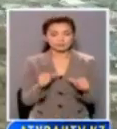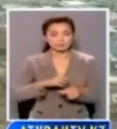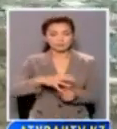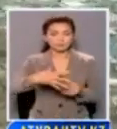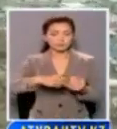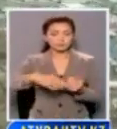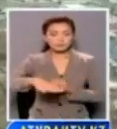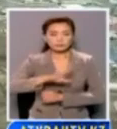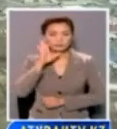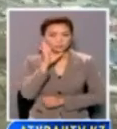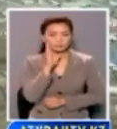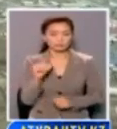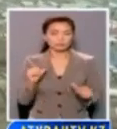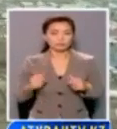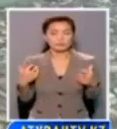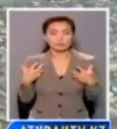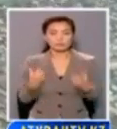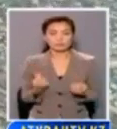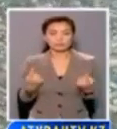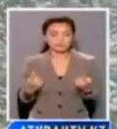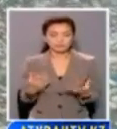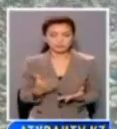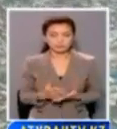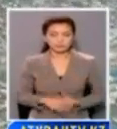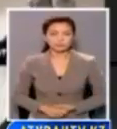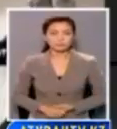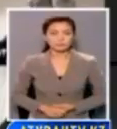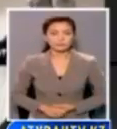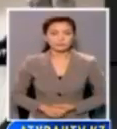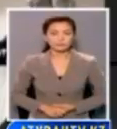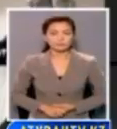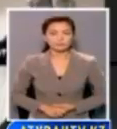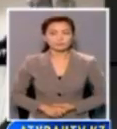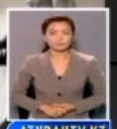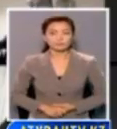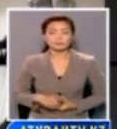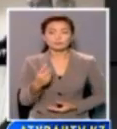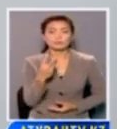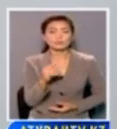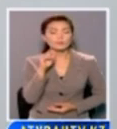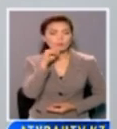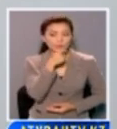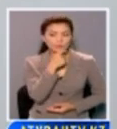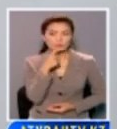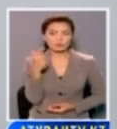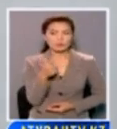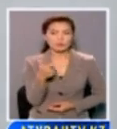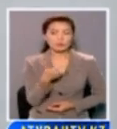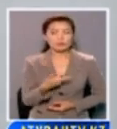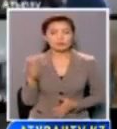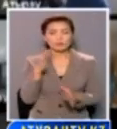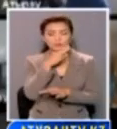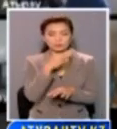топырақ пен суға, адам денсаулығына әсер етуде. Осыдан бірнеше күн бұрын экология, геология және